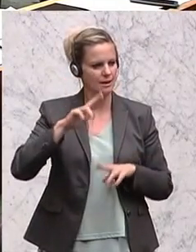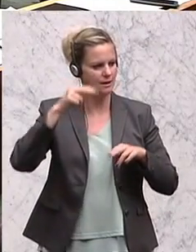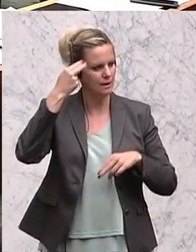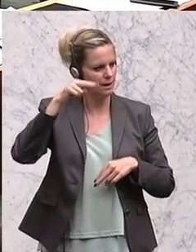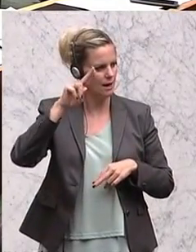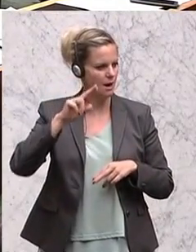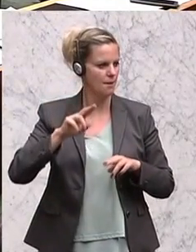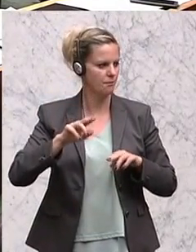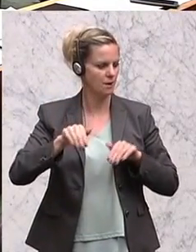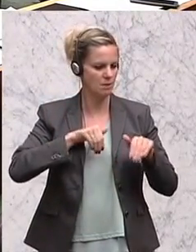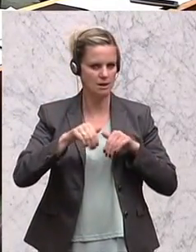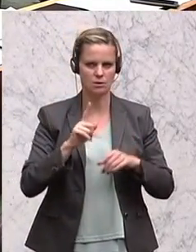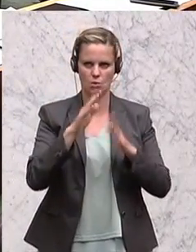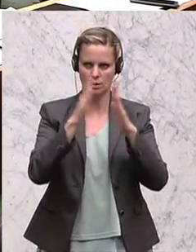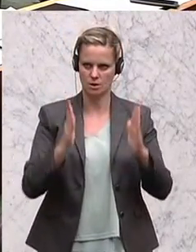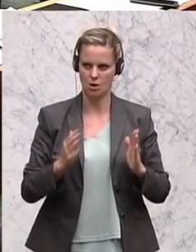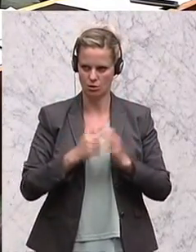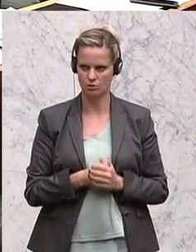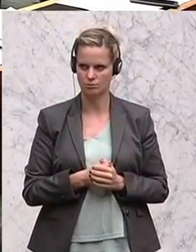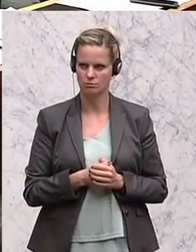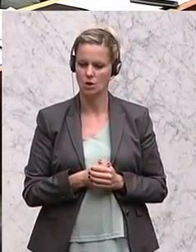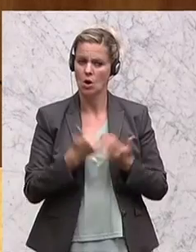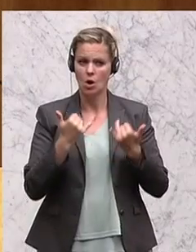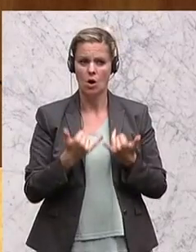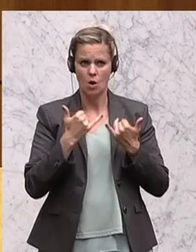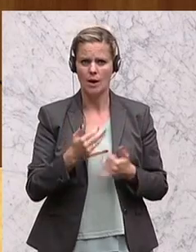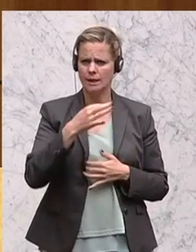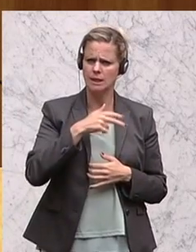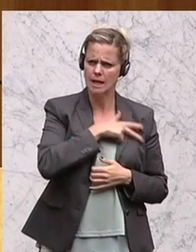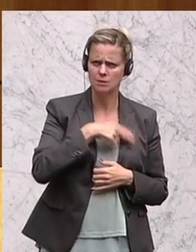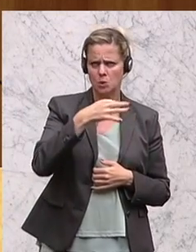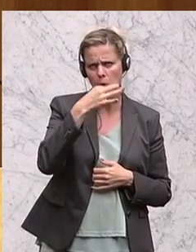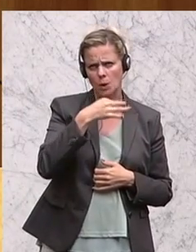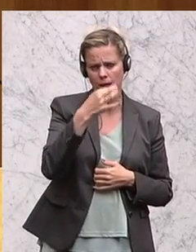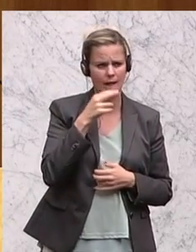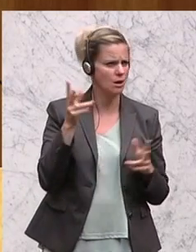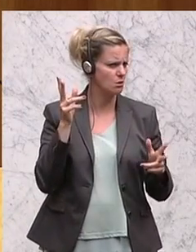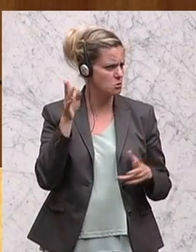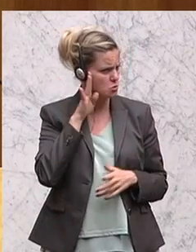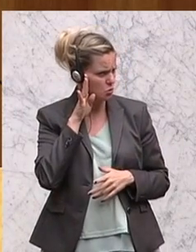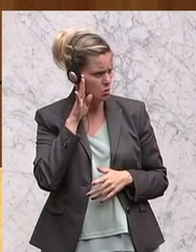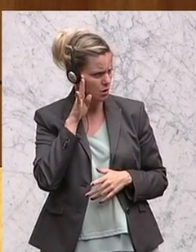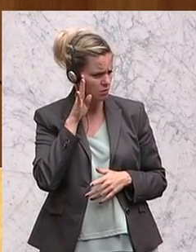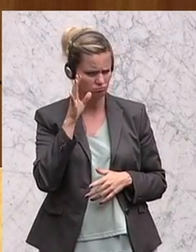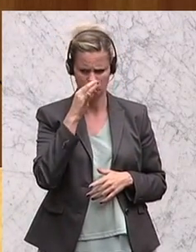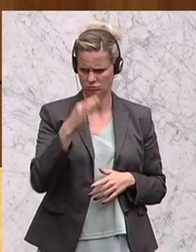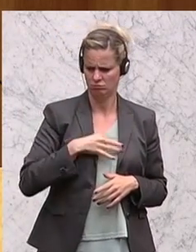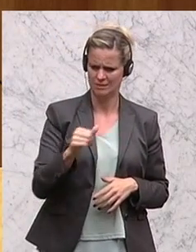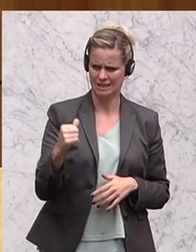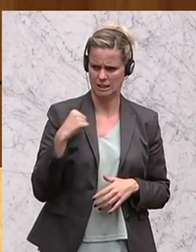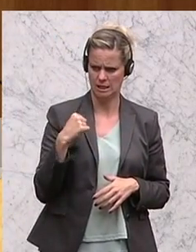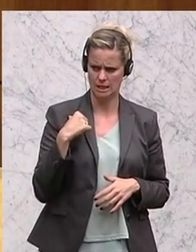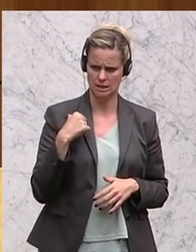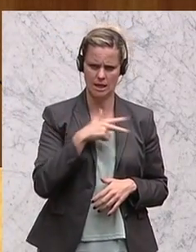Wendelin Mölzer von der FPÖ ist nun an Bord. Wenn ich mir heute die Reden der SPÖ so anhöre, dann frage ich mich, ob das gestern am Nachmittag in